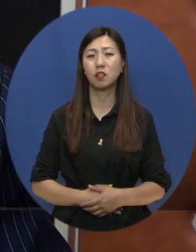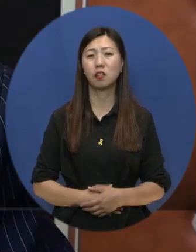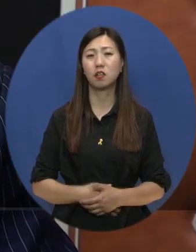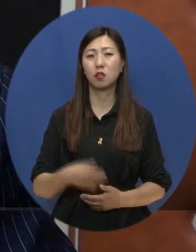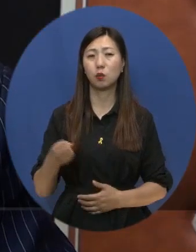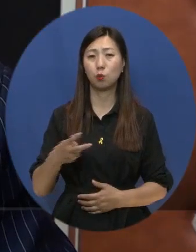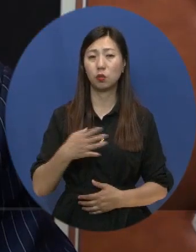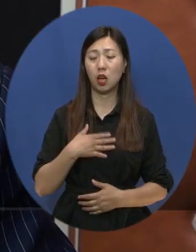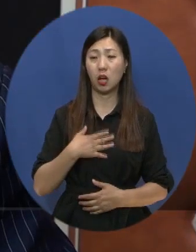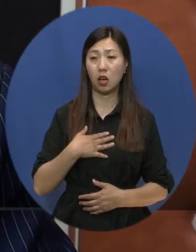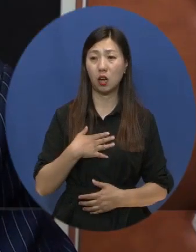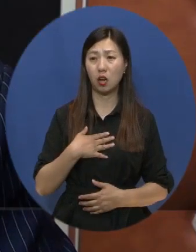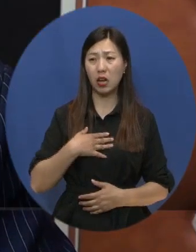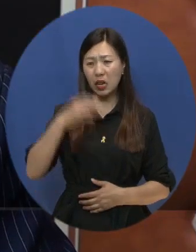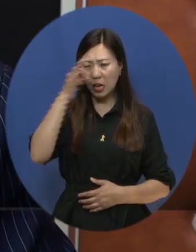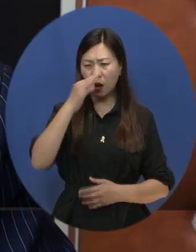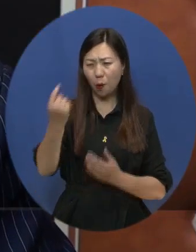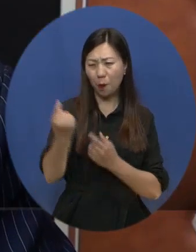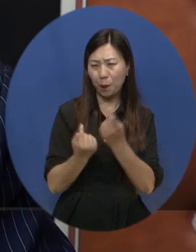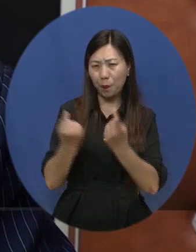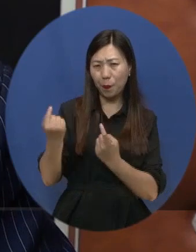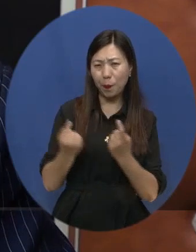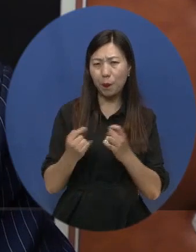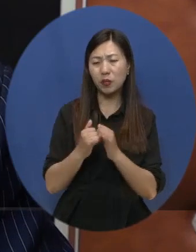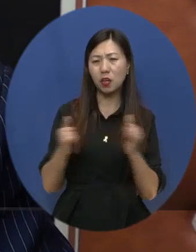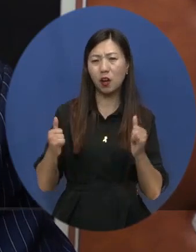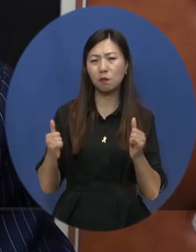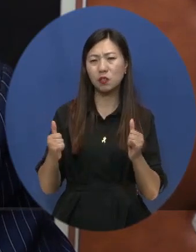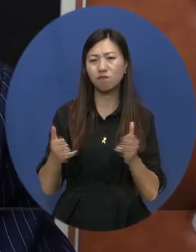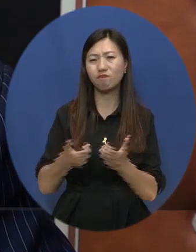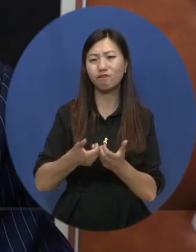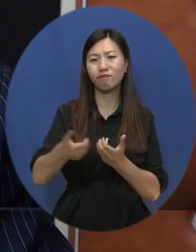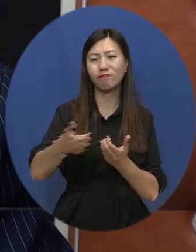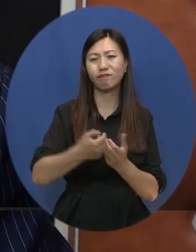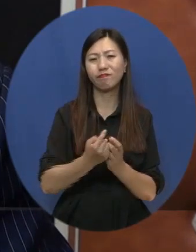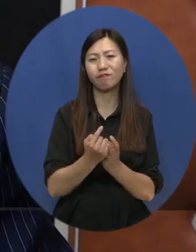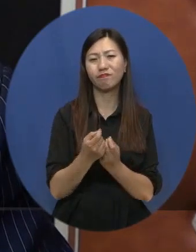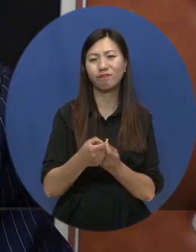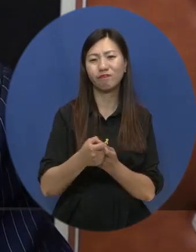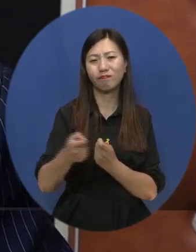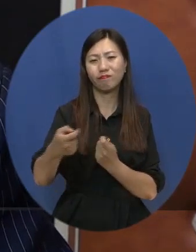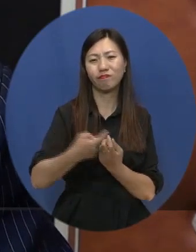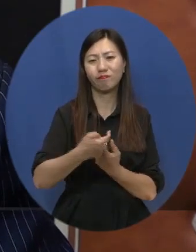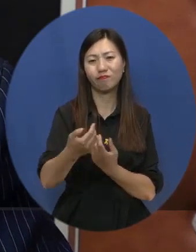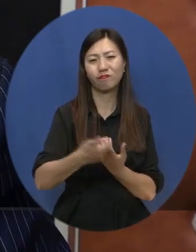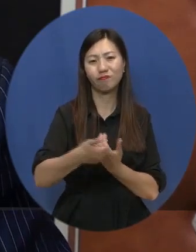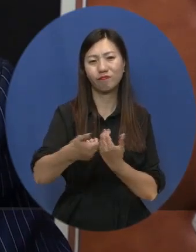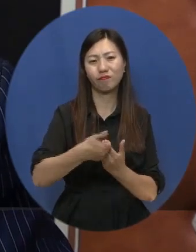나를 찾던 사람들이 많이 떠났고 또